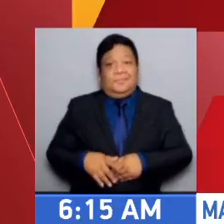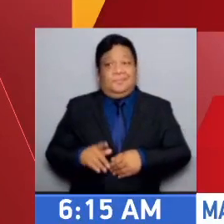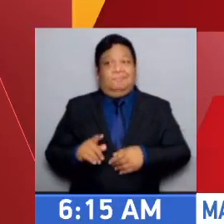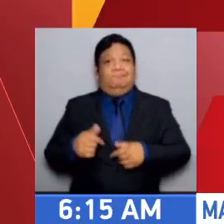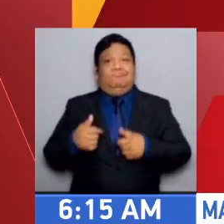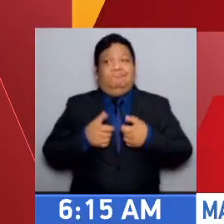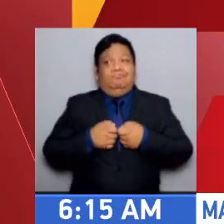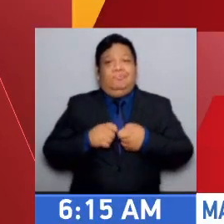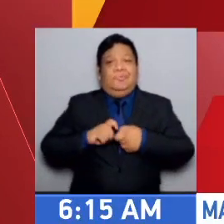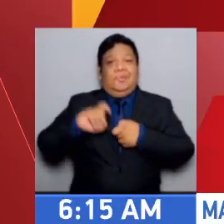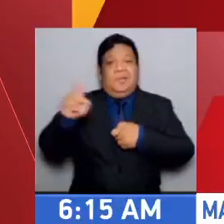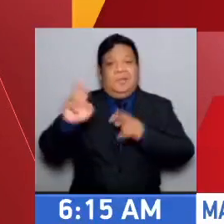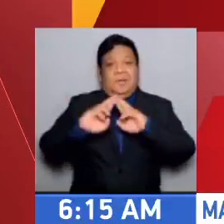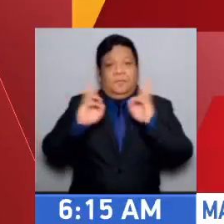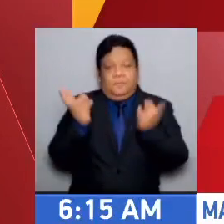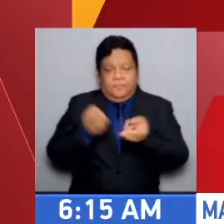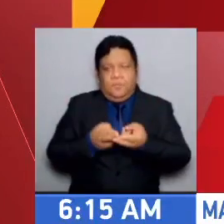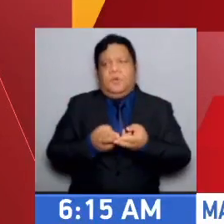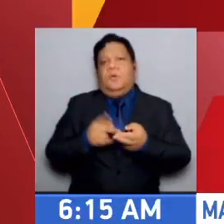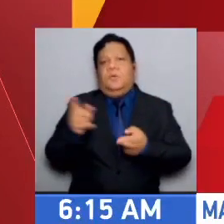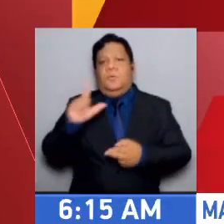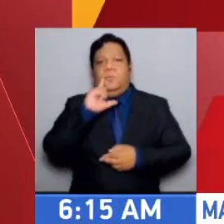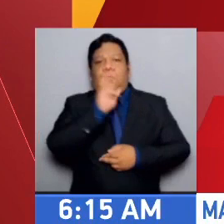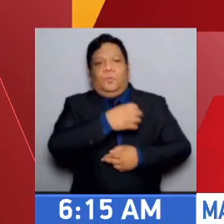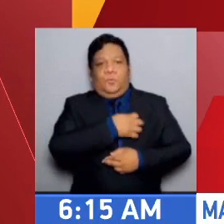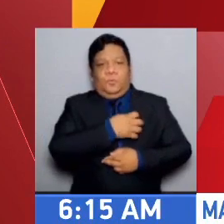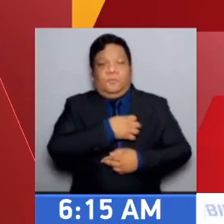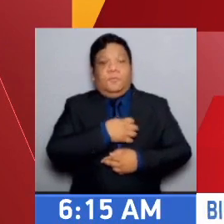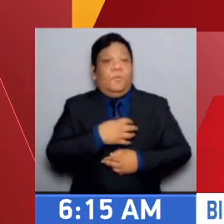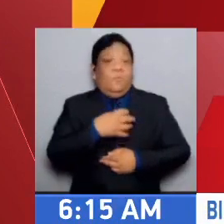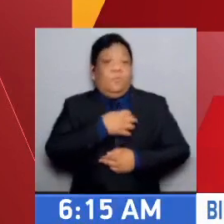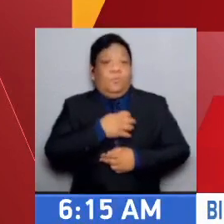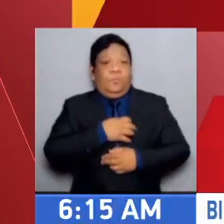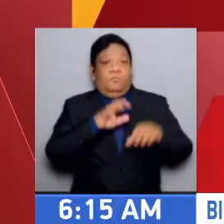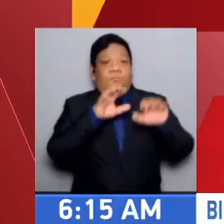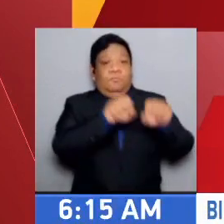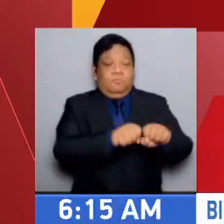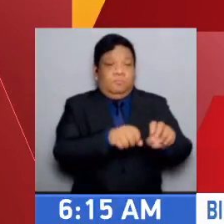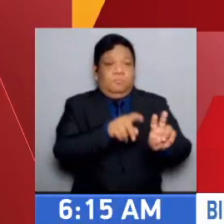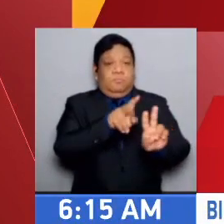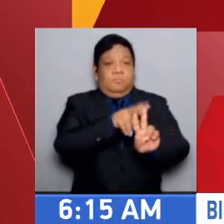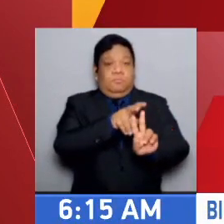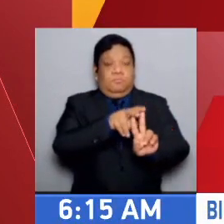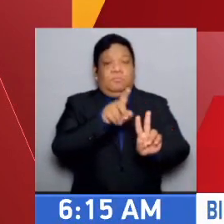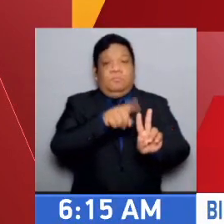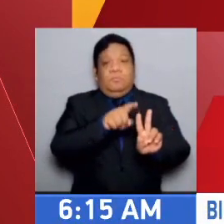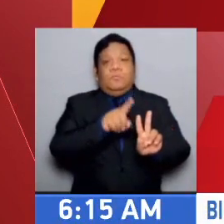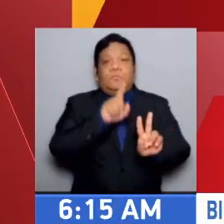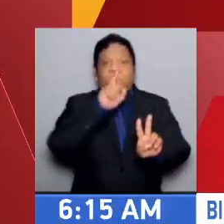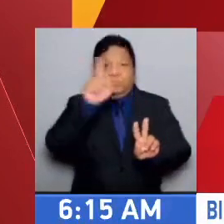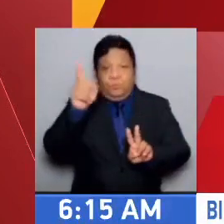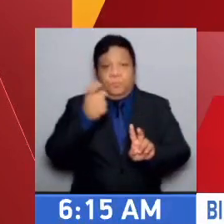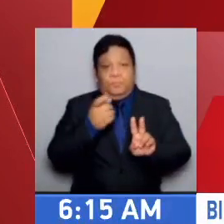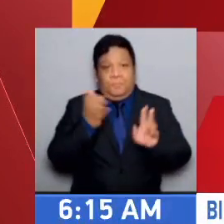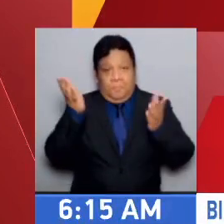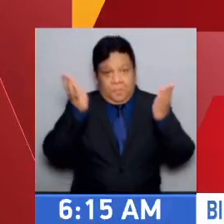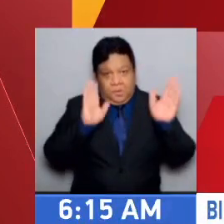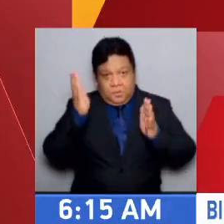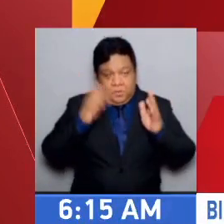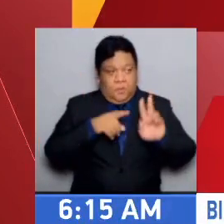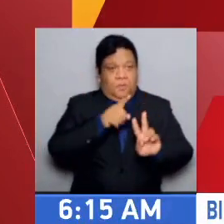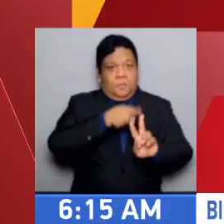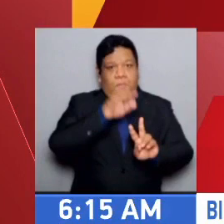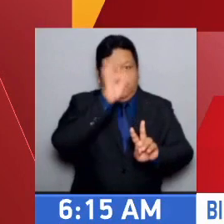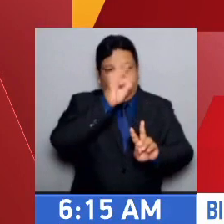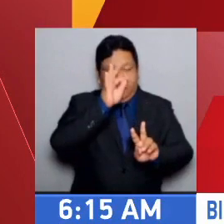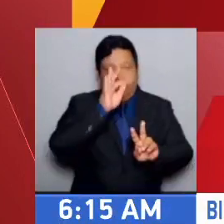pulisya. Natunton at nahuli ng mga otoridad ng mga suspek na isang Malaysian at isang Pinoy. Nasagip ng pulisya ang biktima. Ang mga